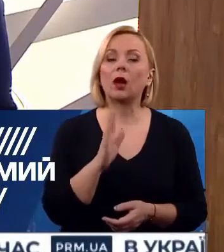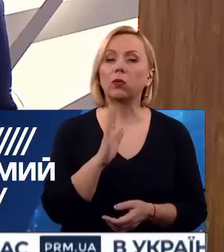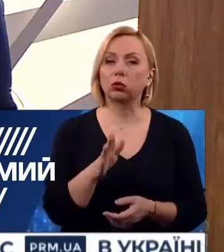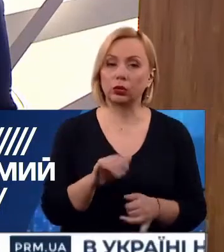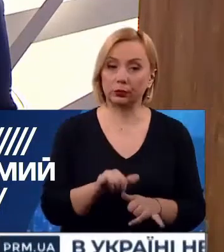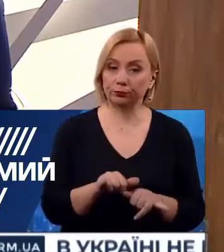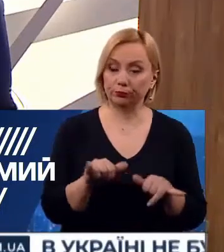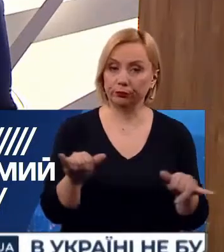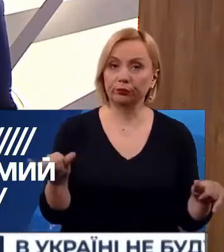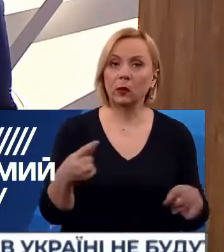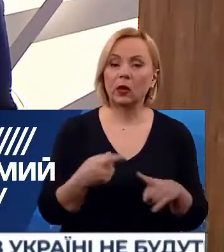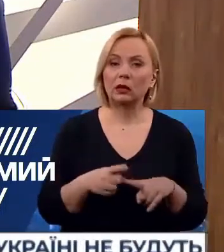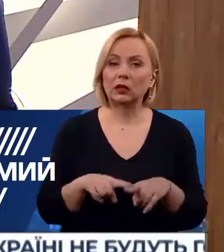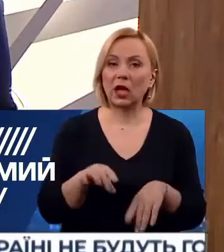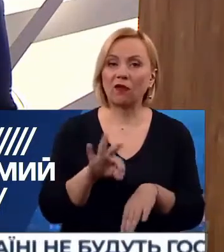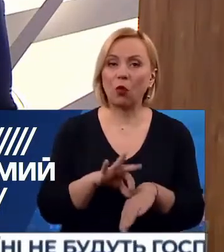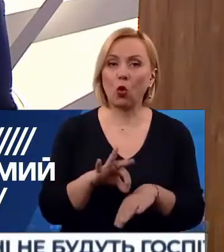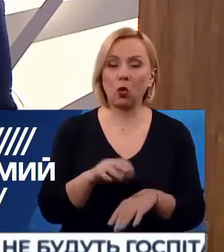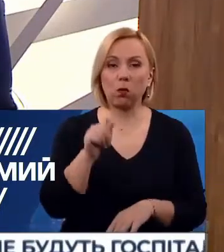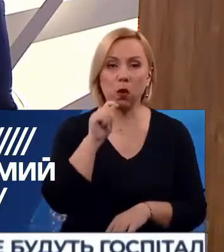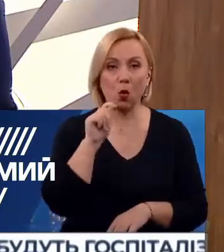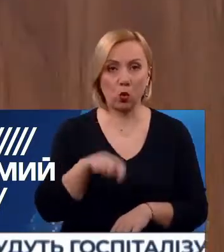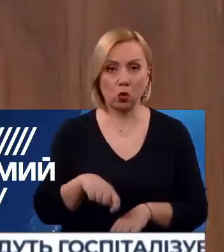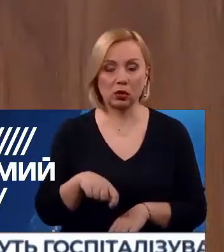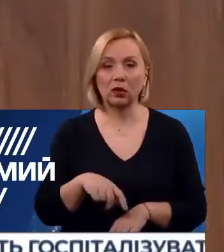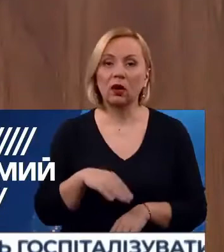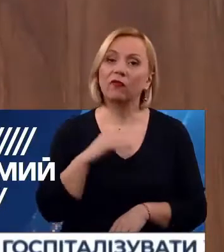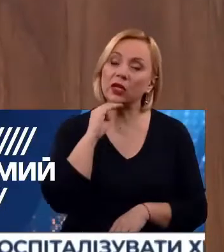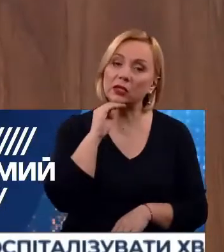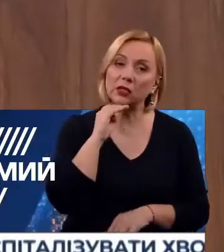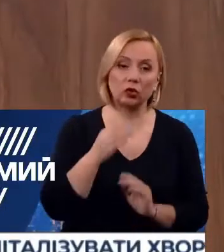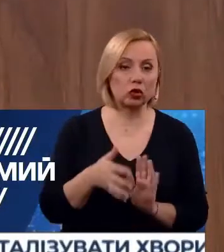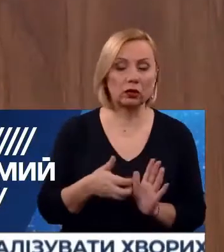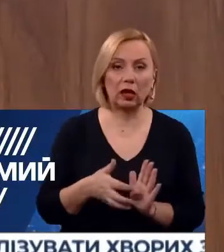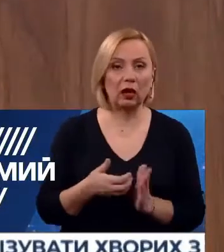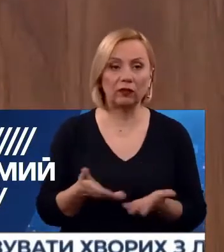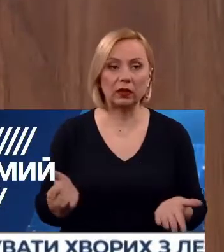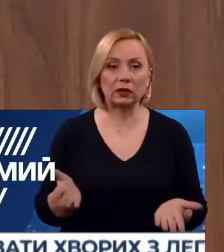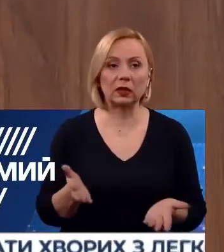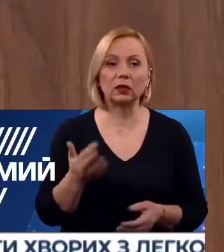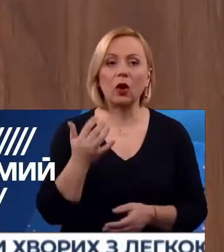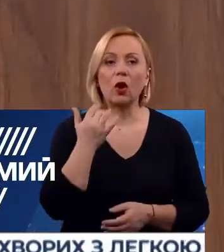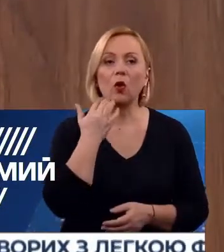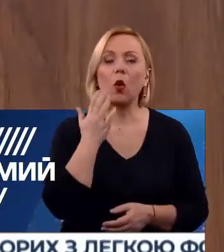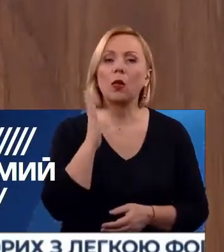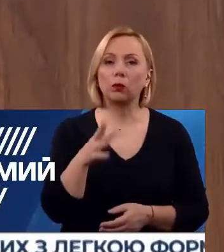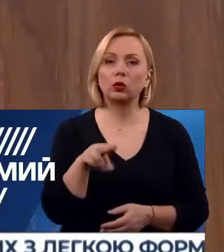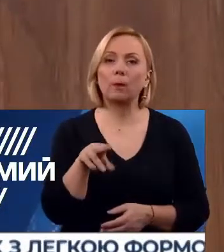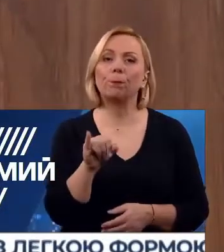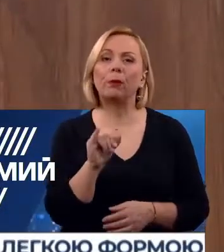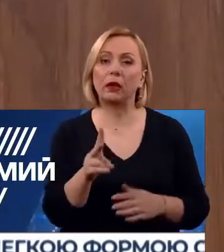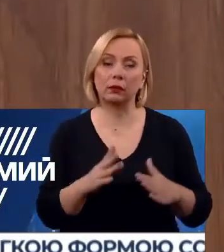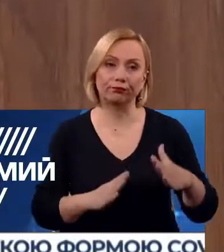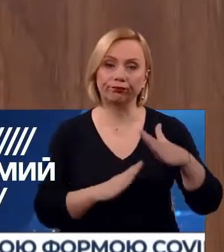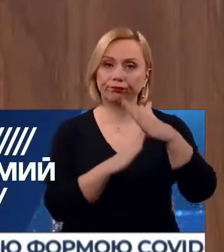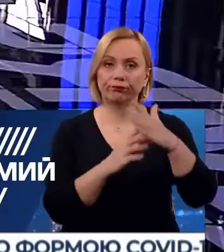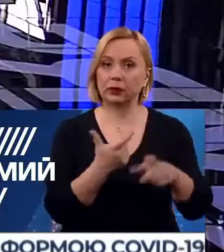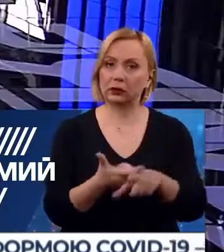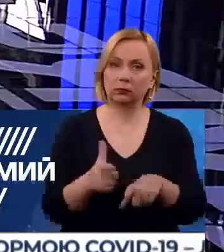розповсюджуватися ця хвороба в Україні, чи вистачить, чи не вистачить. Ну і, зрештою, коли буде пік? Так,